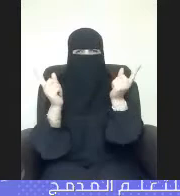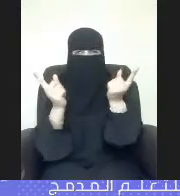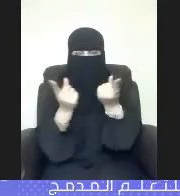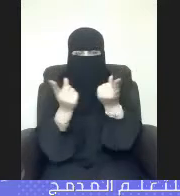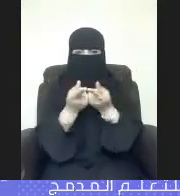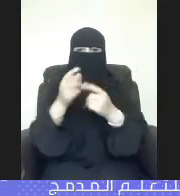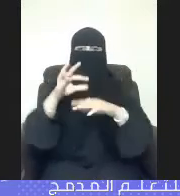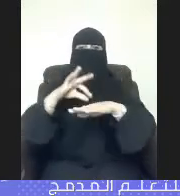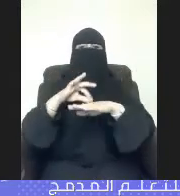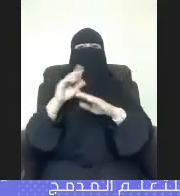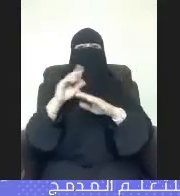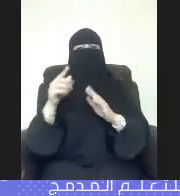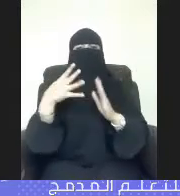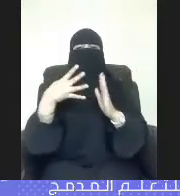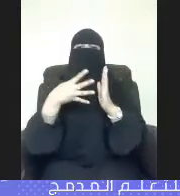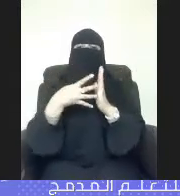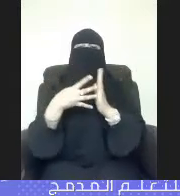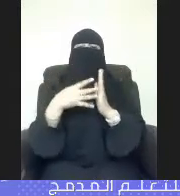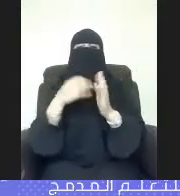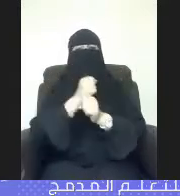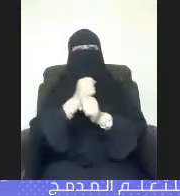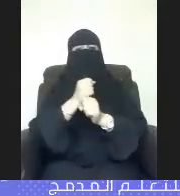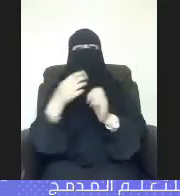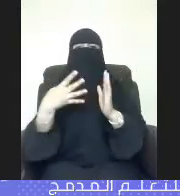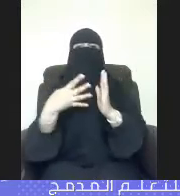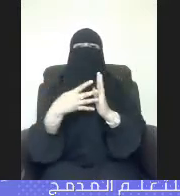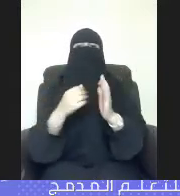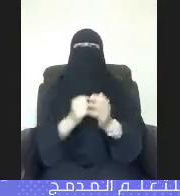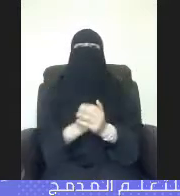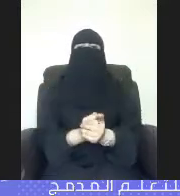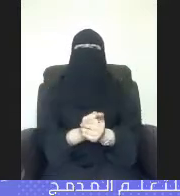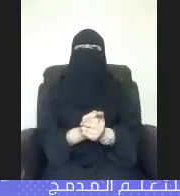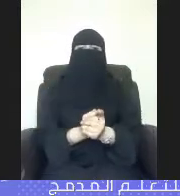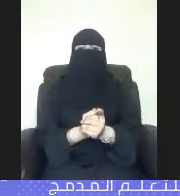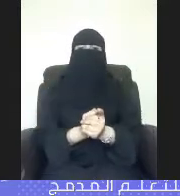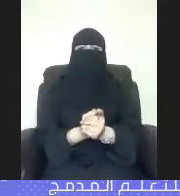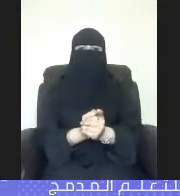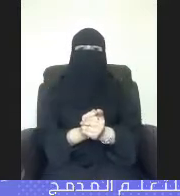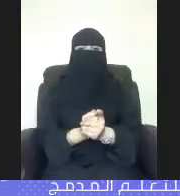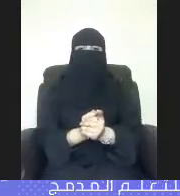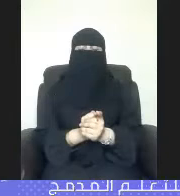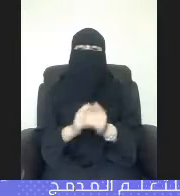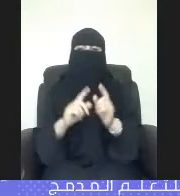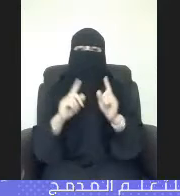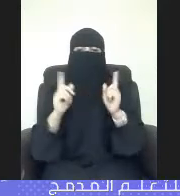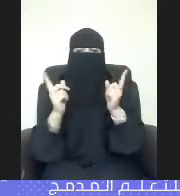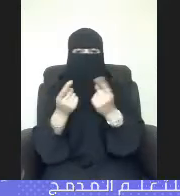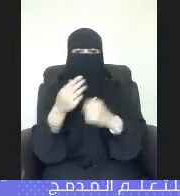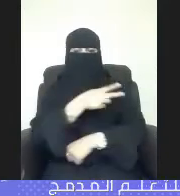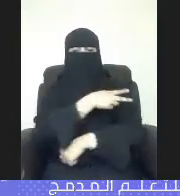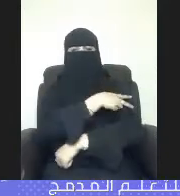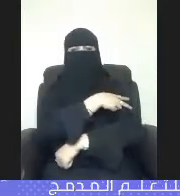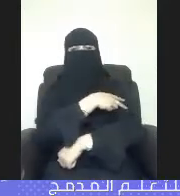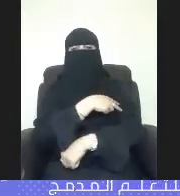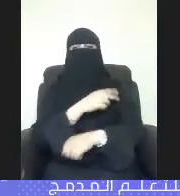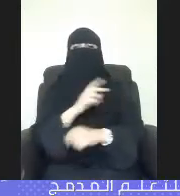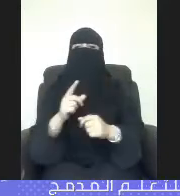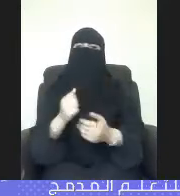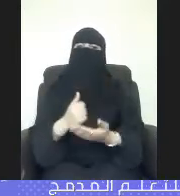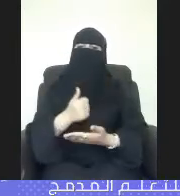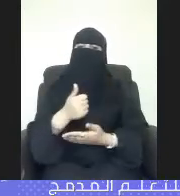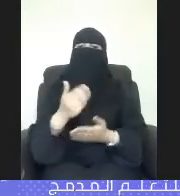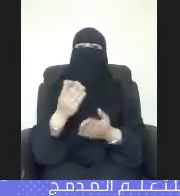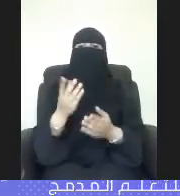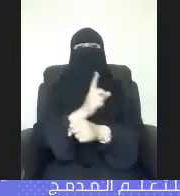الأفكار المنتجون، حضور الملتقى من أعضاء الهيئة التدريسية في التعليم الجامعي والعام